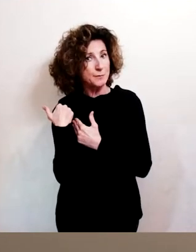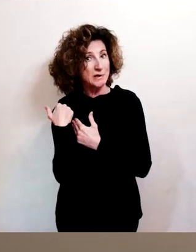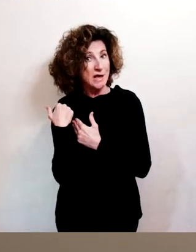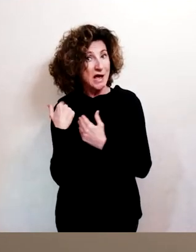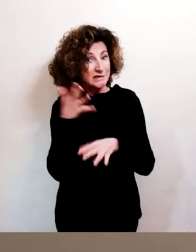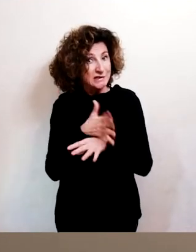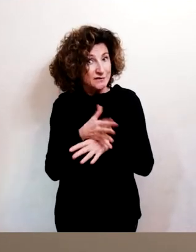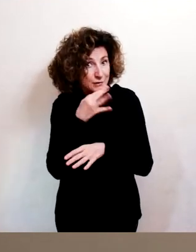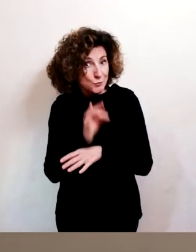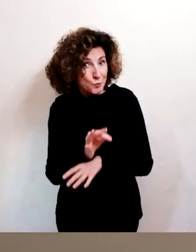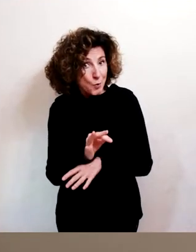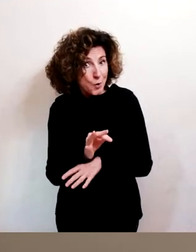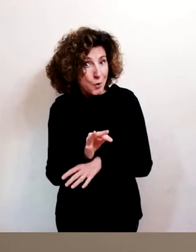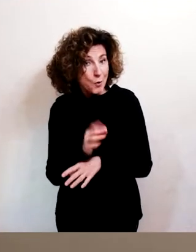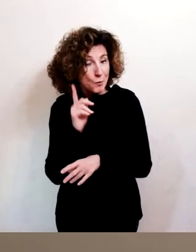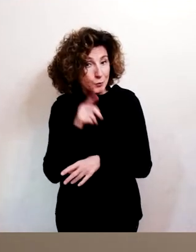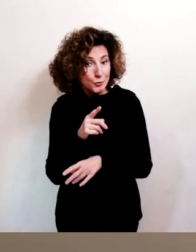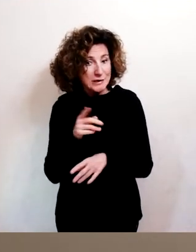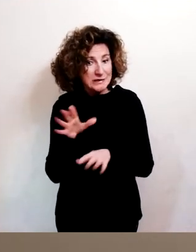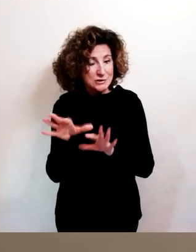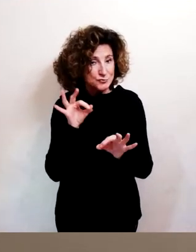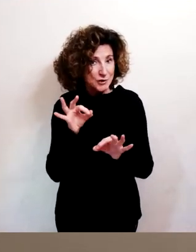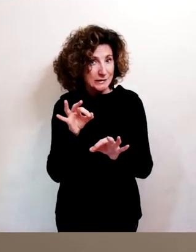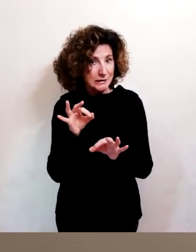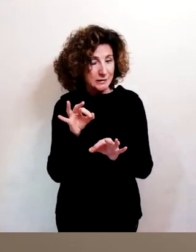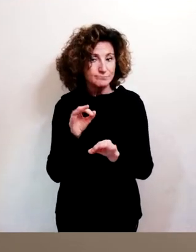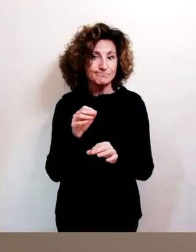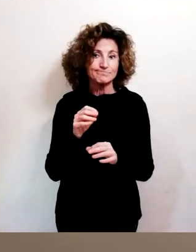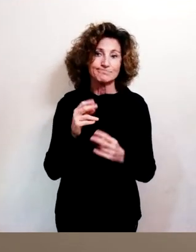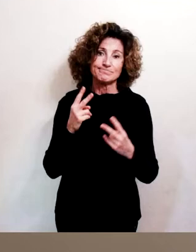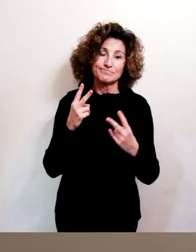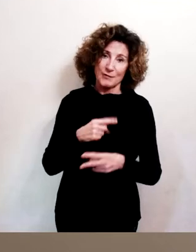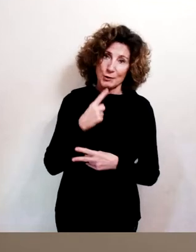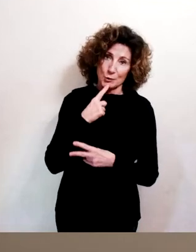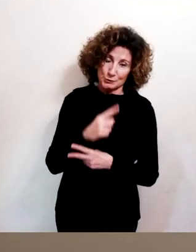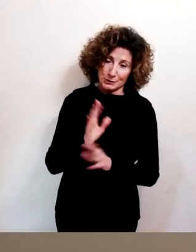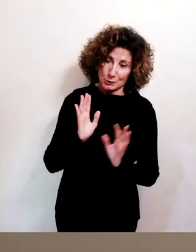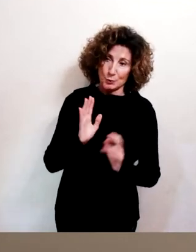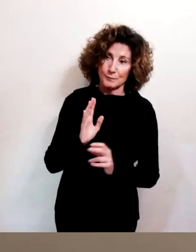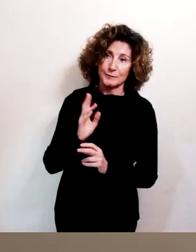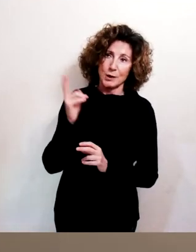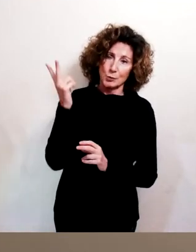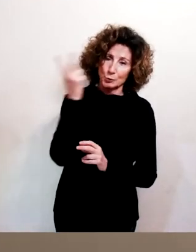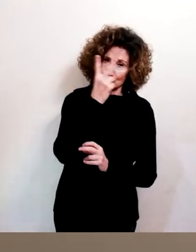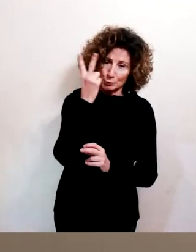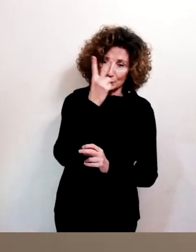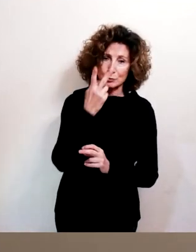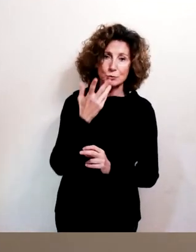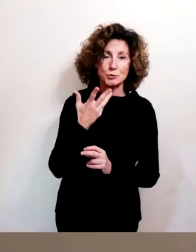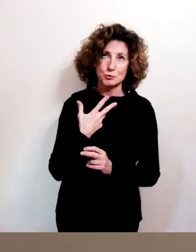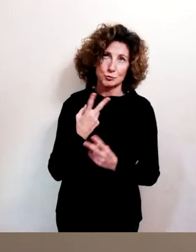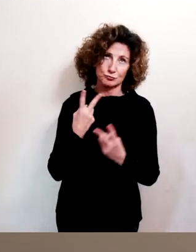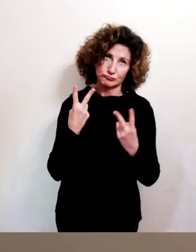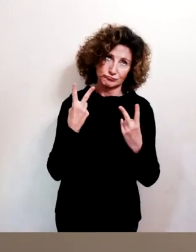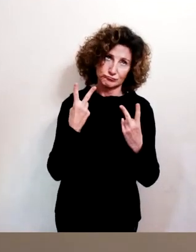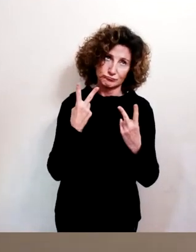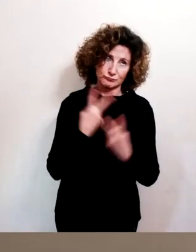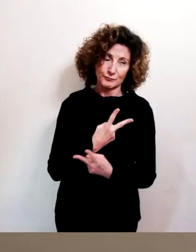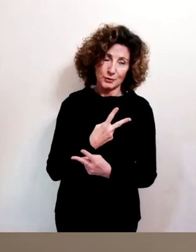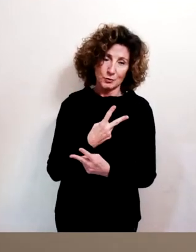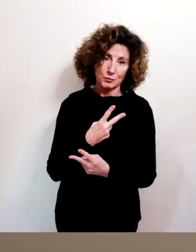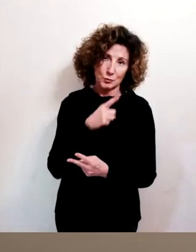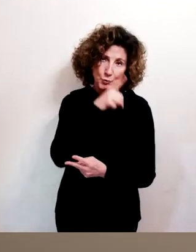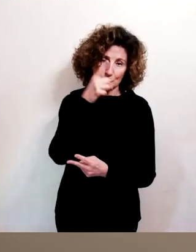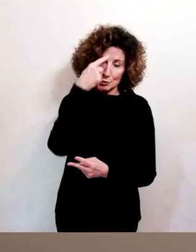loro io chiaramente se allora però diciamo che loro sono giustamente